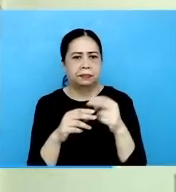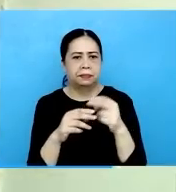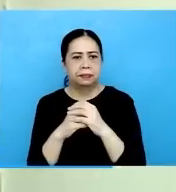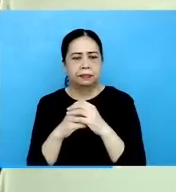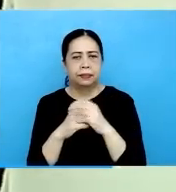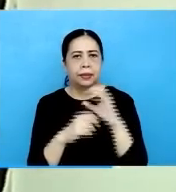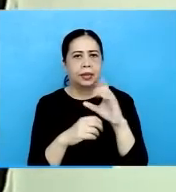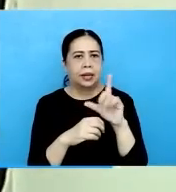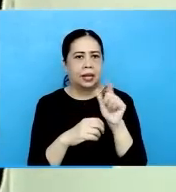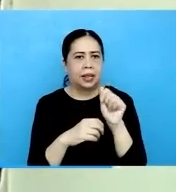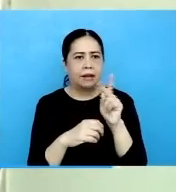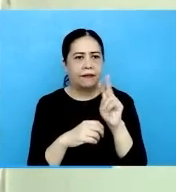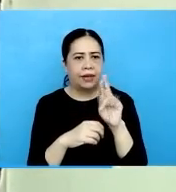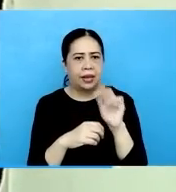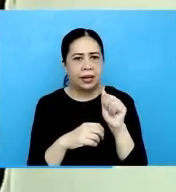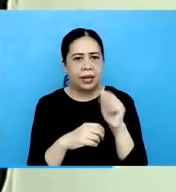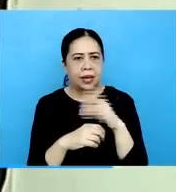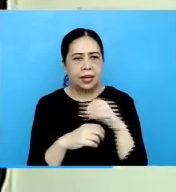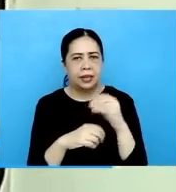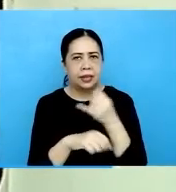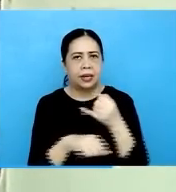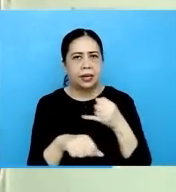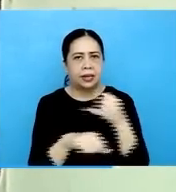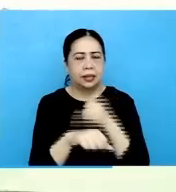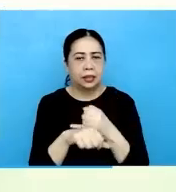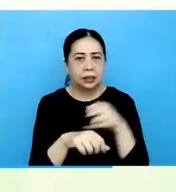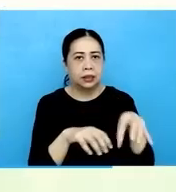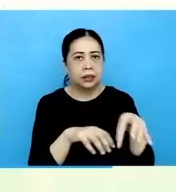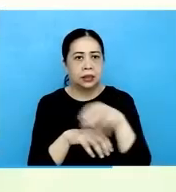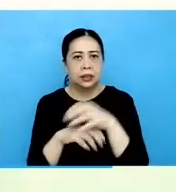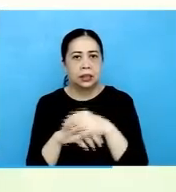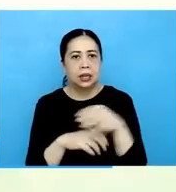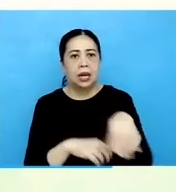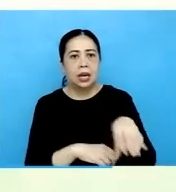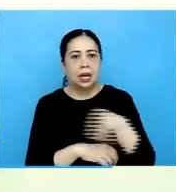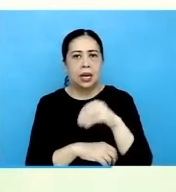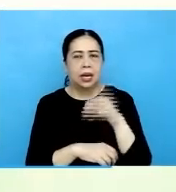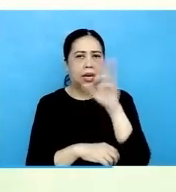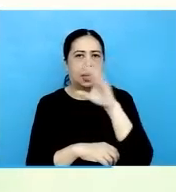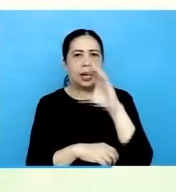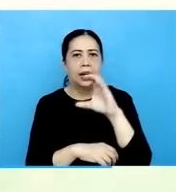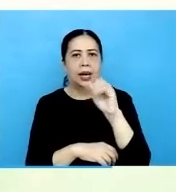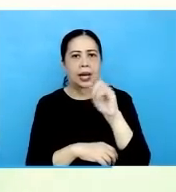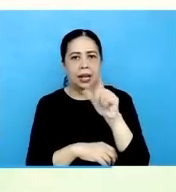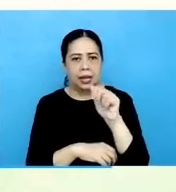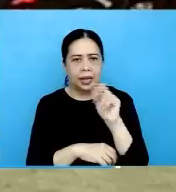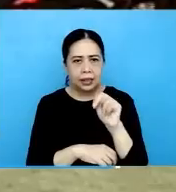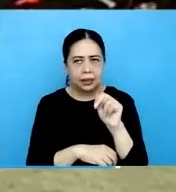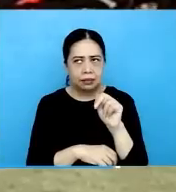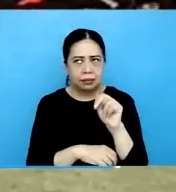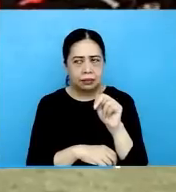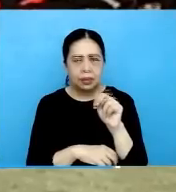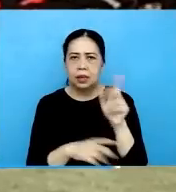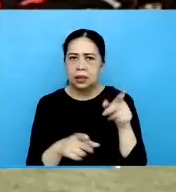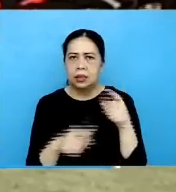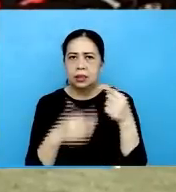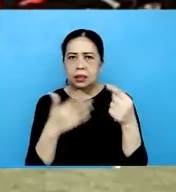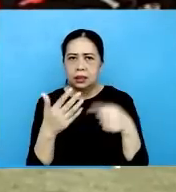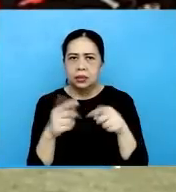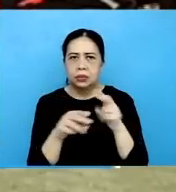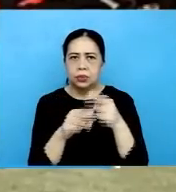Claveria, and the island municipality of Cagayan, Calayan, which is